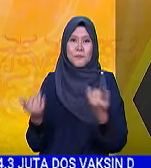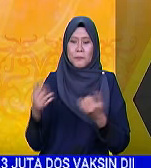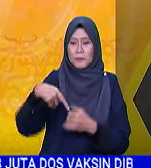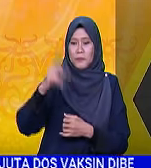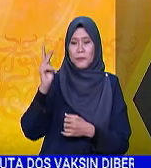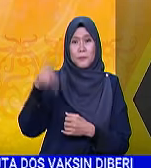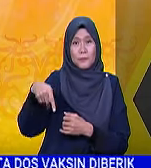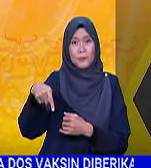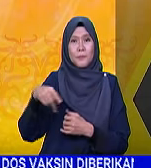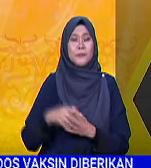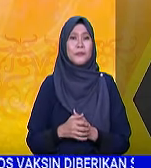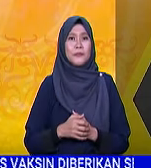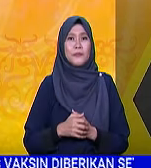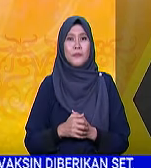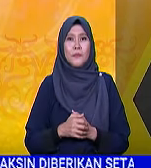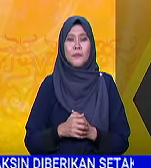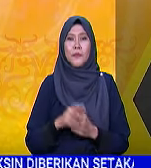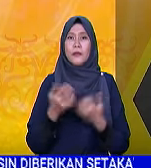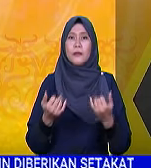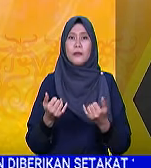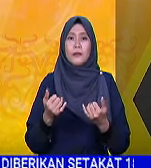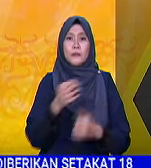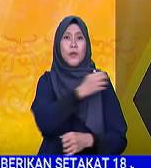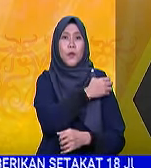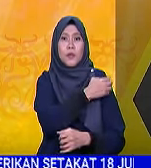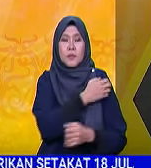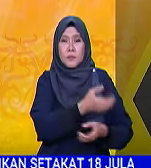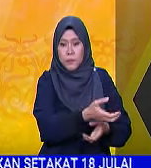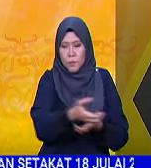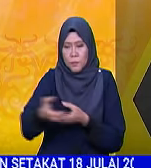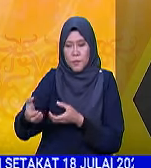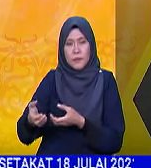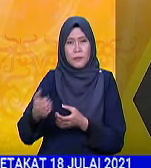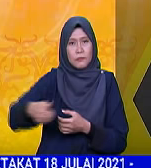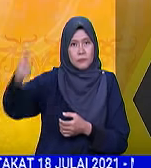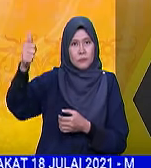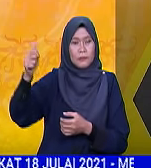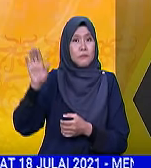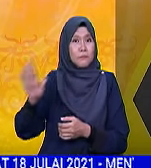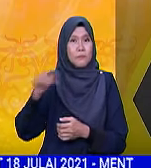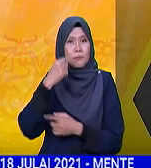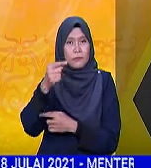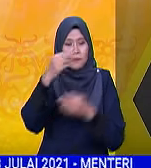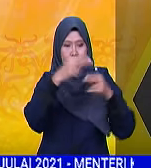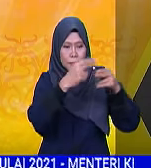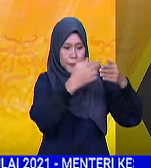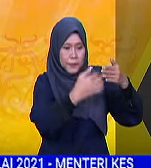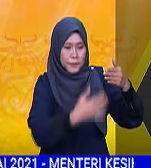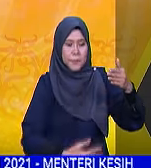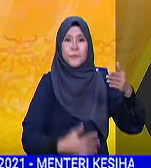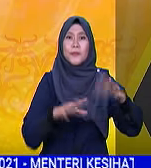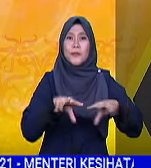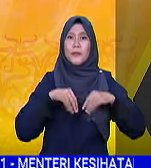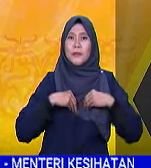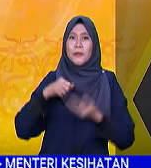Kawalan Pergerakan PKP. Ketua Zon 6 Penguasa Bomba Kanan 1, Lopoh Kiong berkata, senarai nama penerima